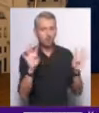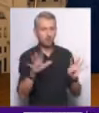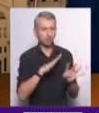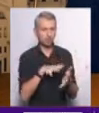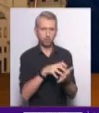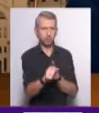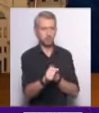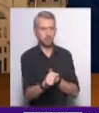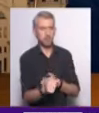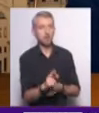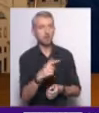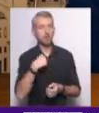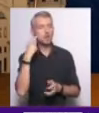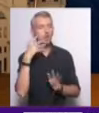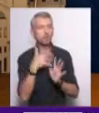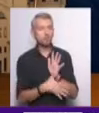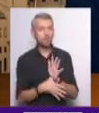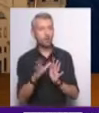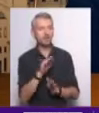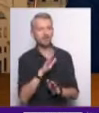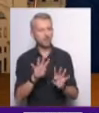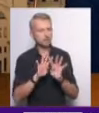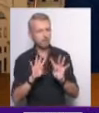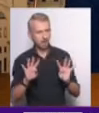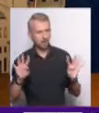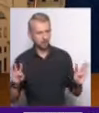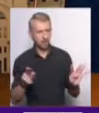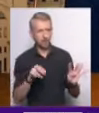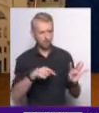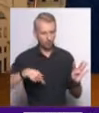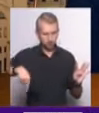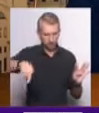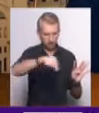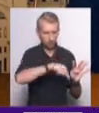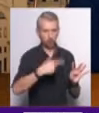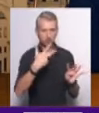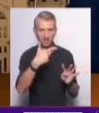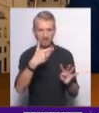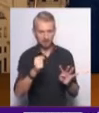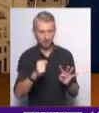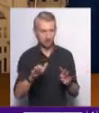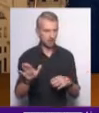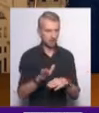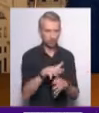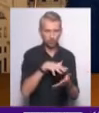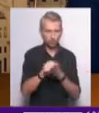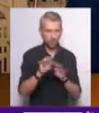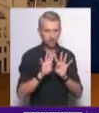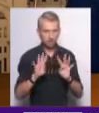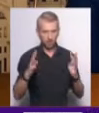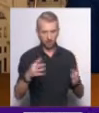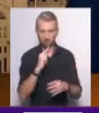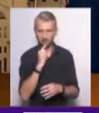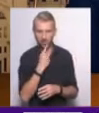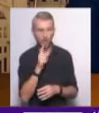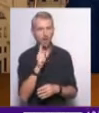демонтований. Угу, наскільки я розумію, не весь паркан, тому що по периметру 3 гектари демонтувати весь паркан доволі складно. Але основна частина